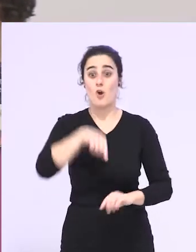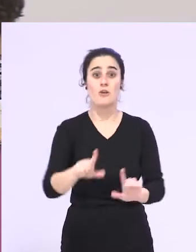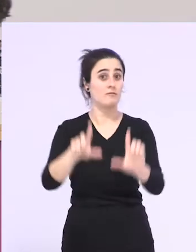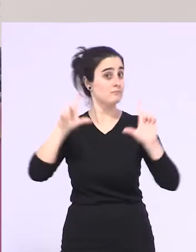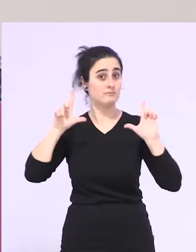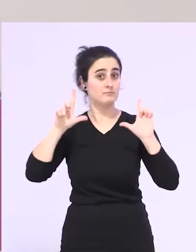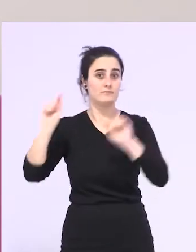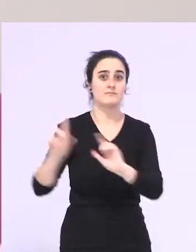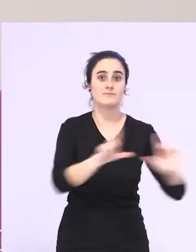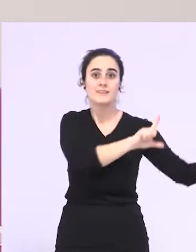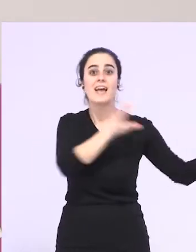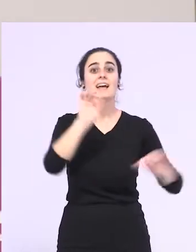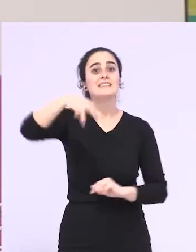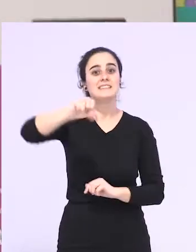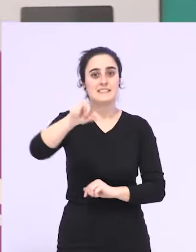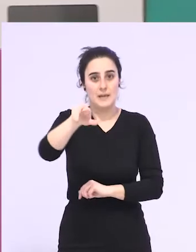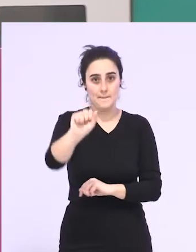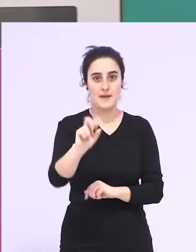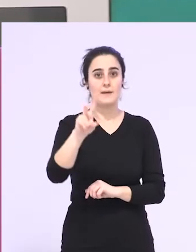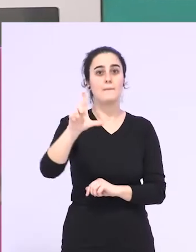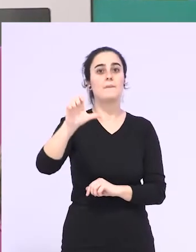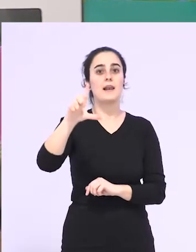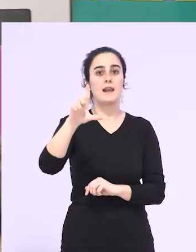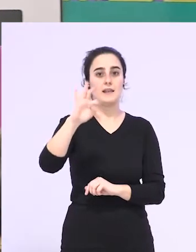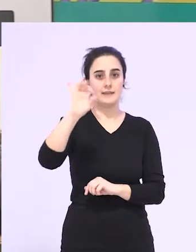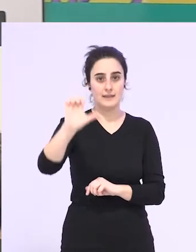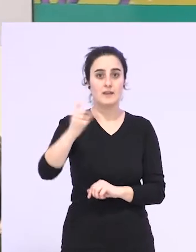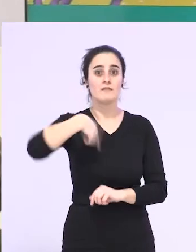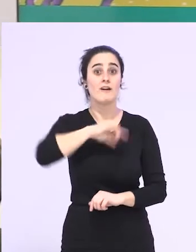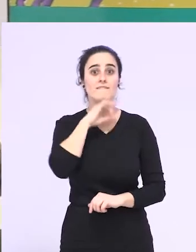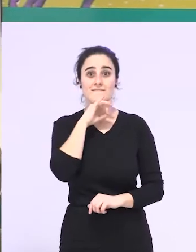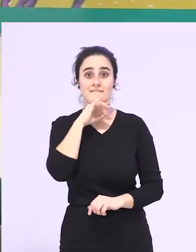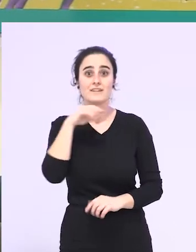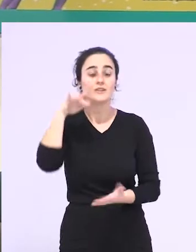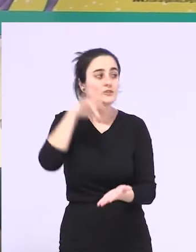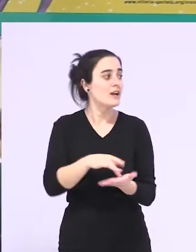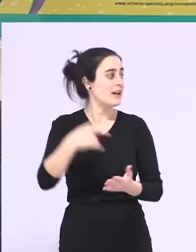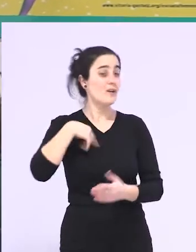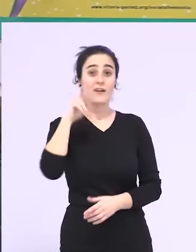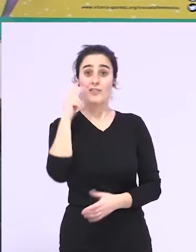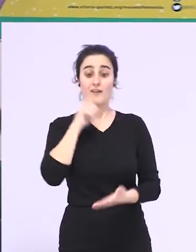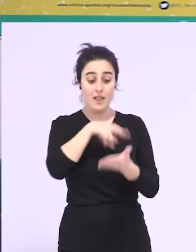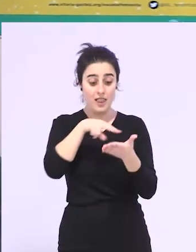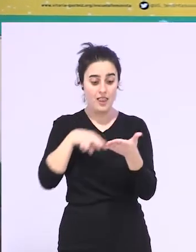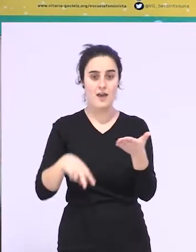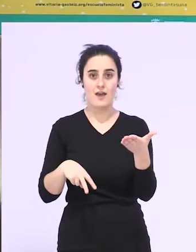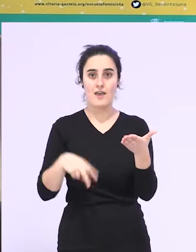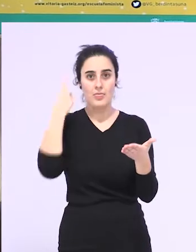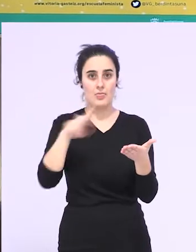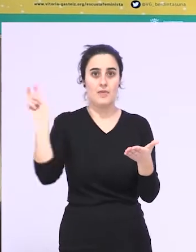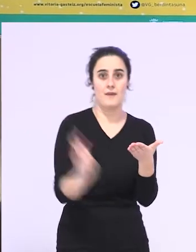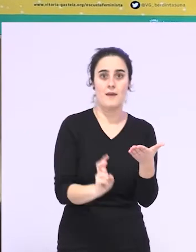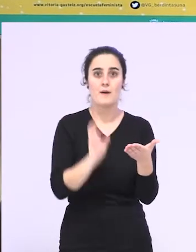protagonistak eta Samara Belte da gure protagonista. Asko postu nintzen zutaz irakurri nuenean,